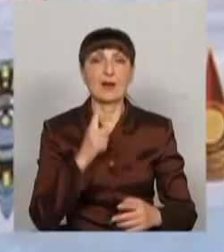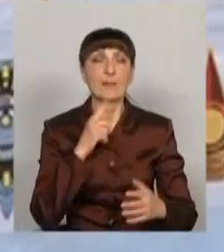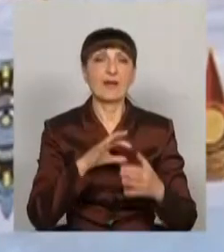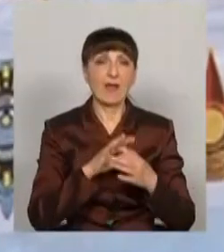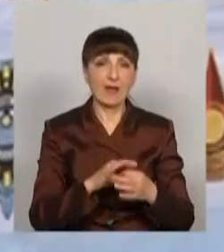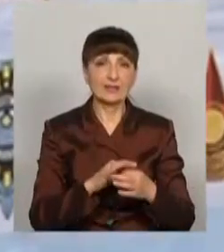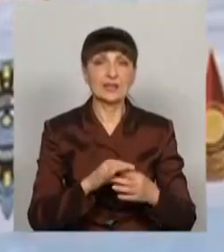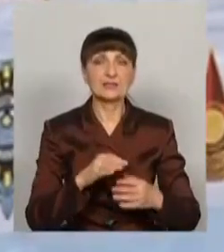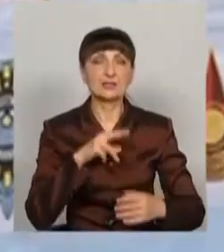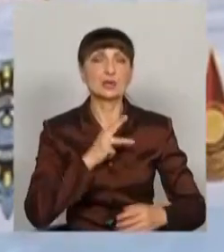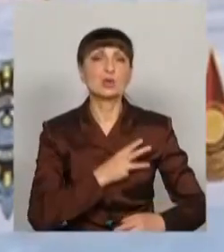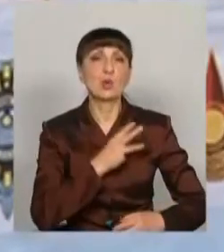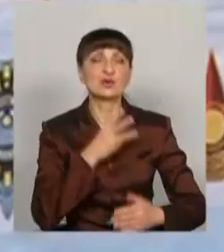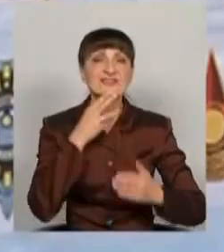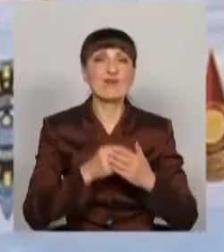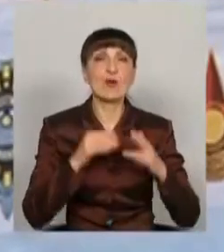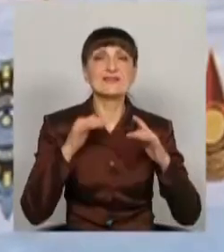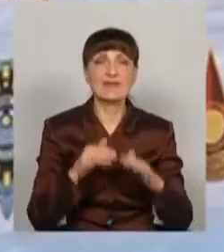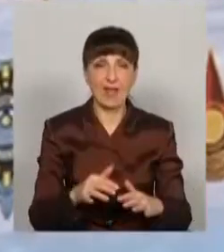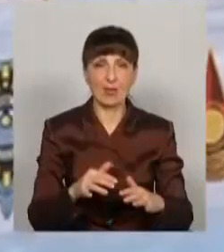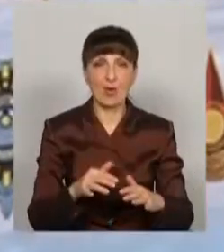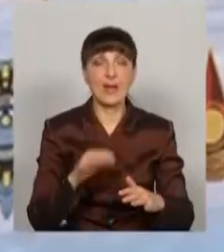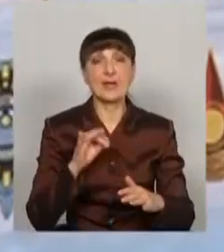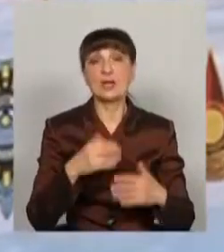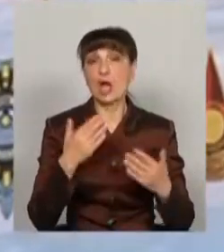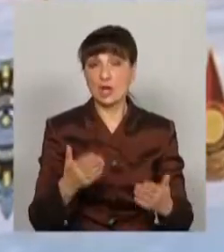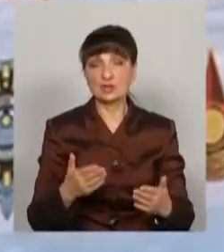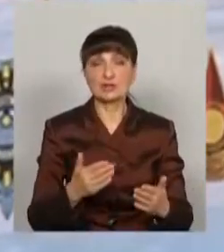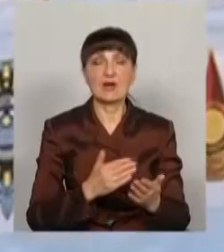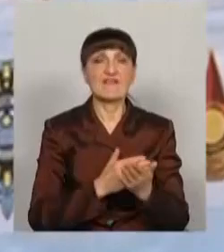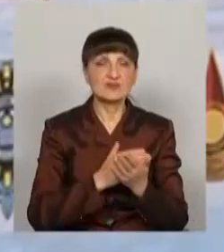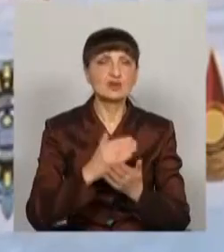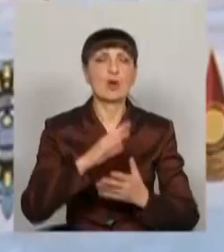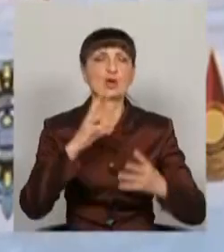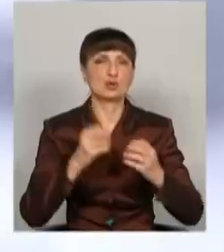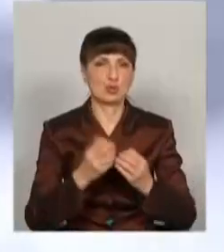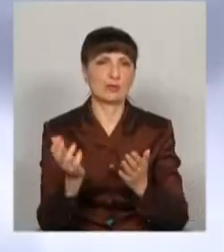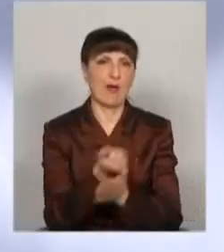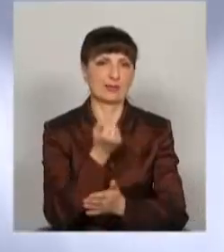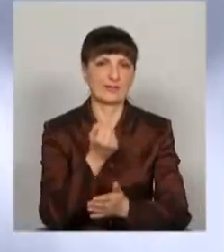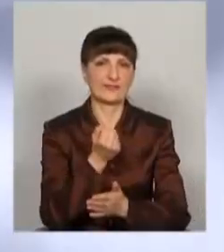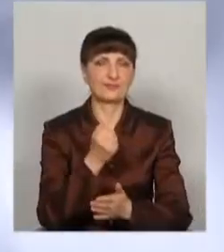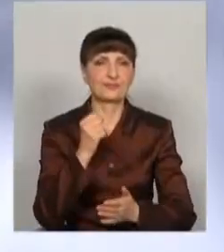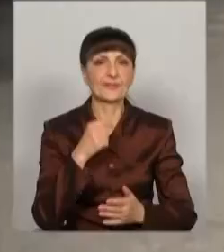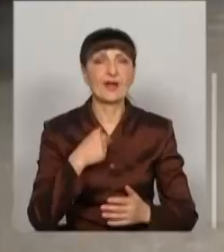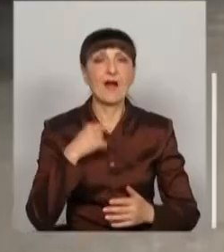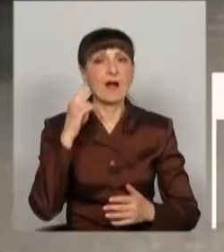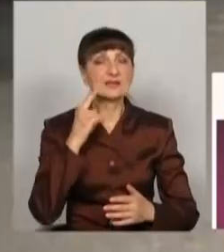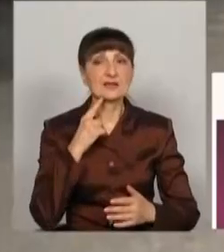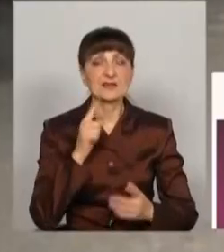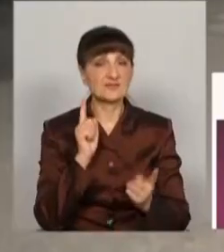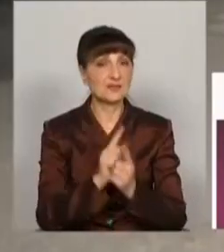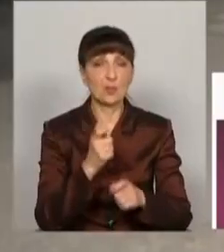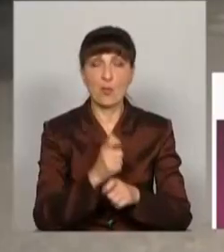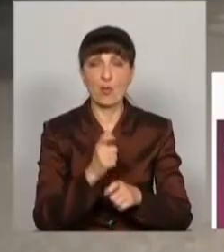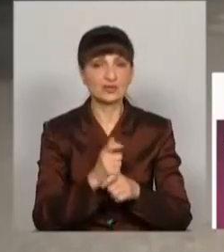преданность духу к своему делу и, конечно, высоких результатов. Казахстан нас встретил очень